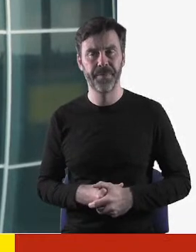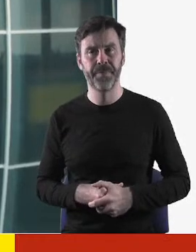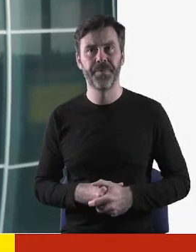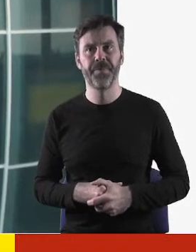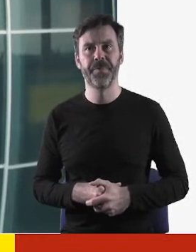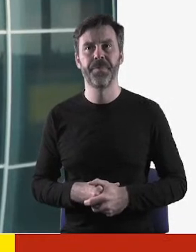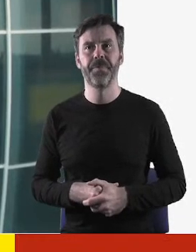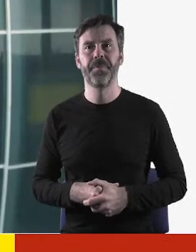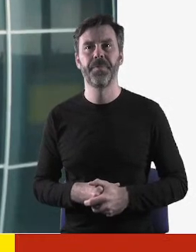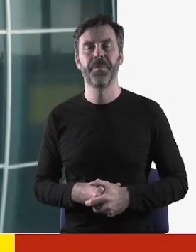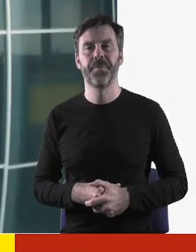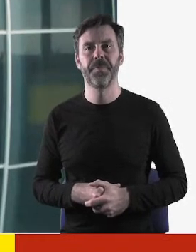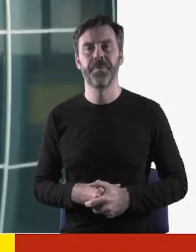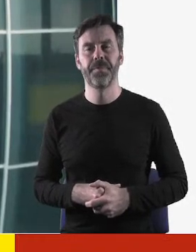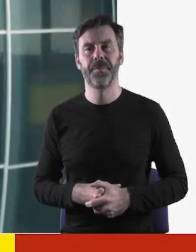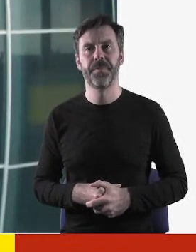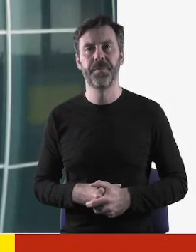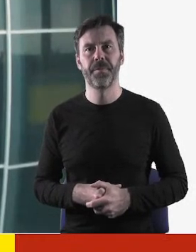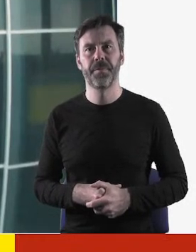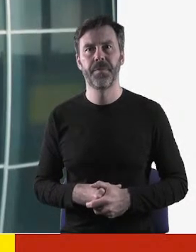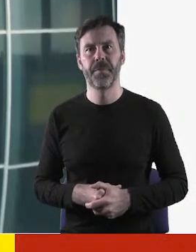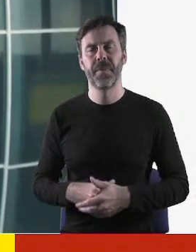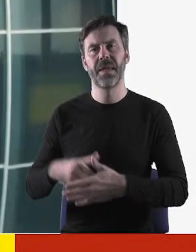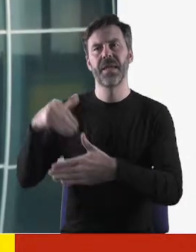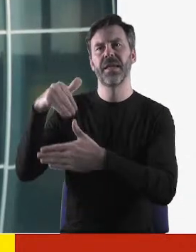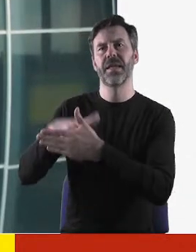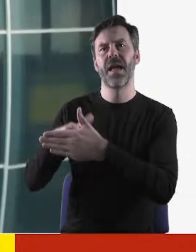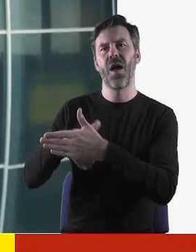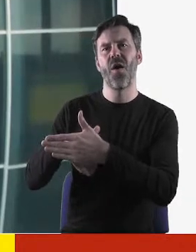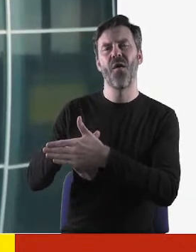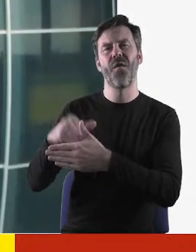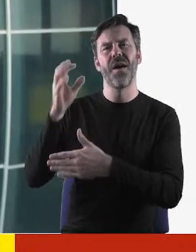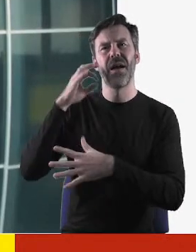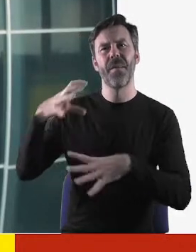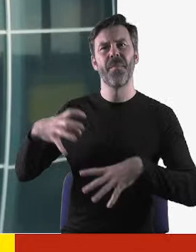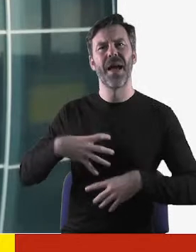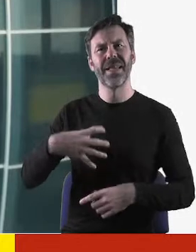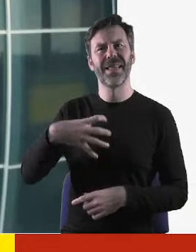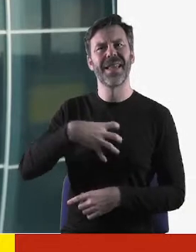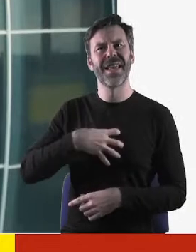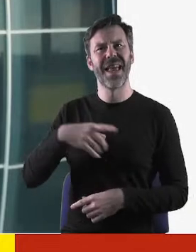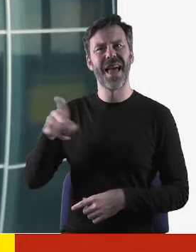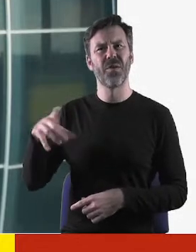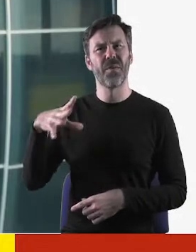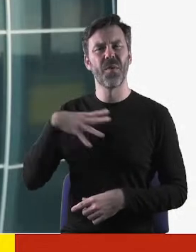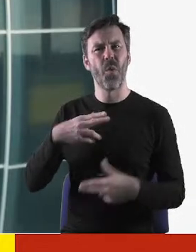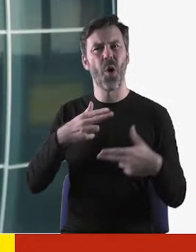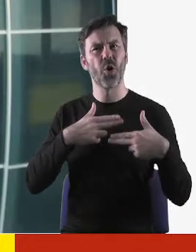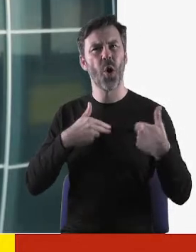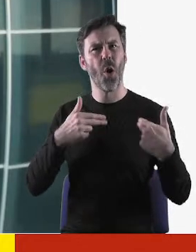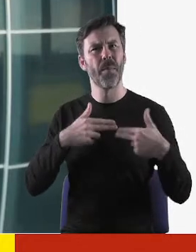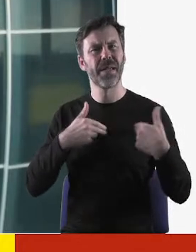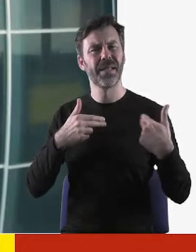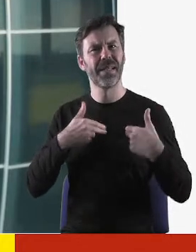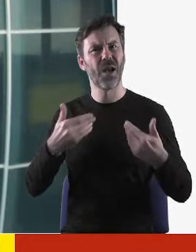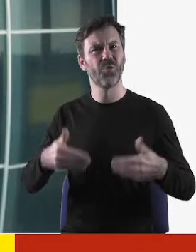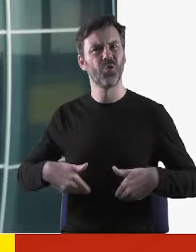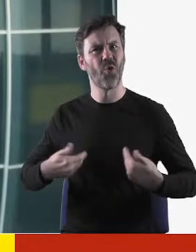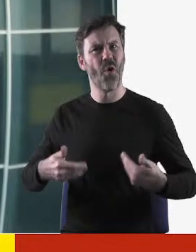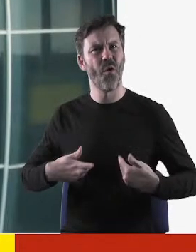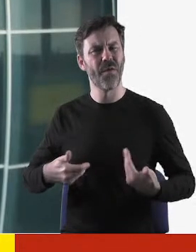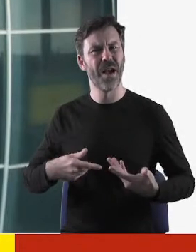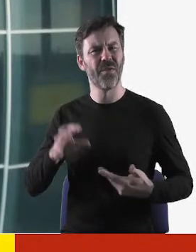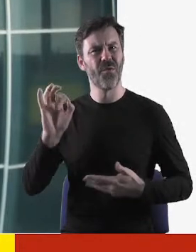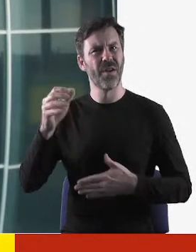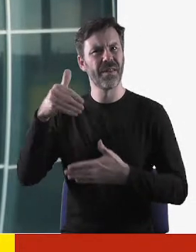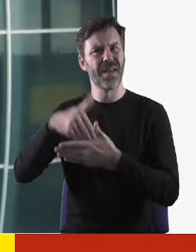osobiście, ale zachowanie pani dyrektor podczas posiedzenia Komisji Zdrowia dzisiaj w stosunku do pani